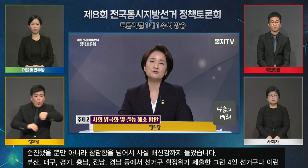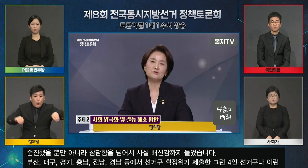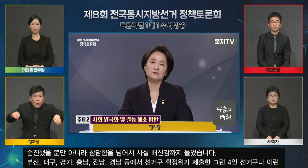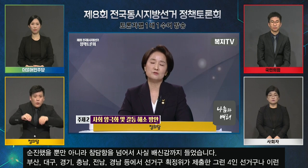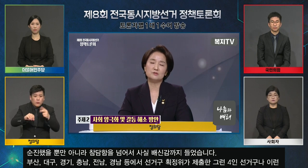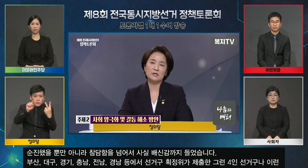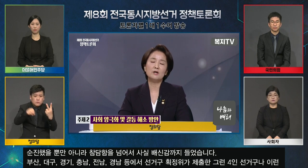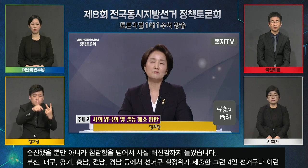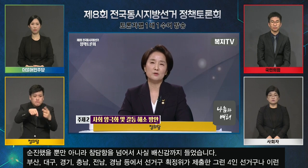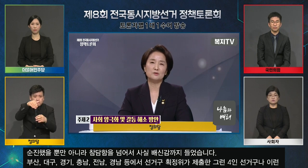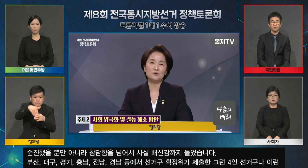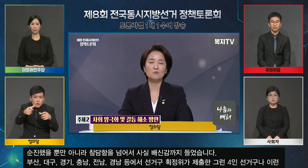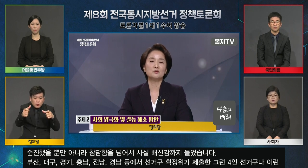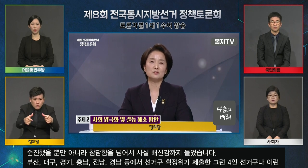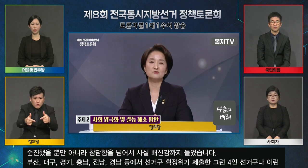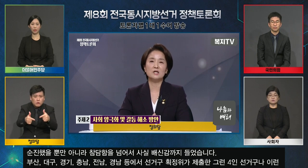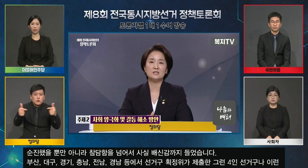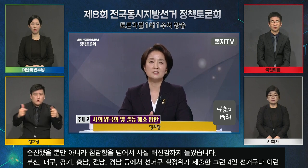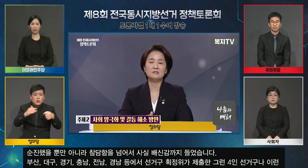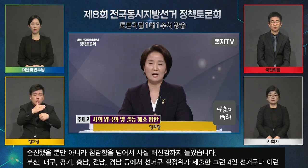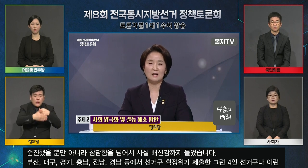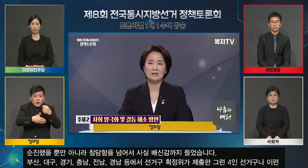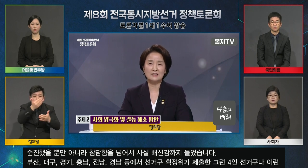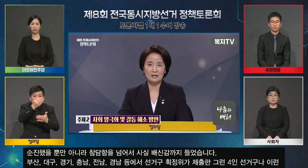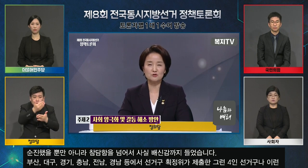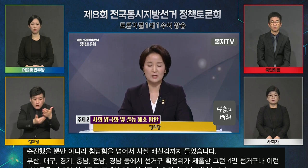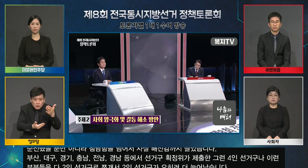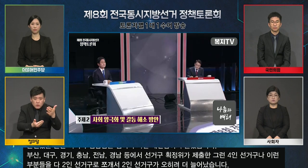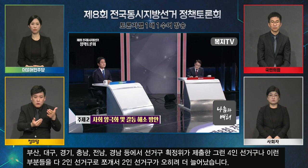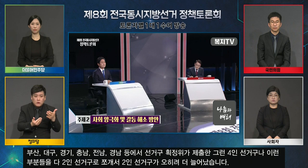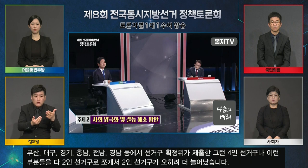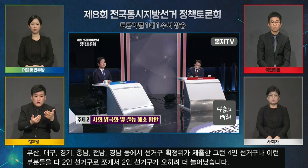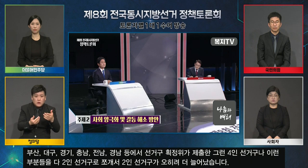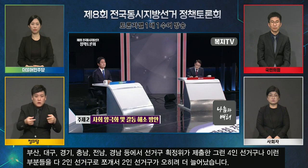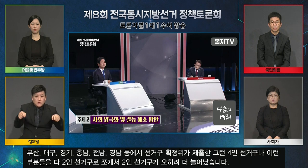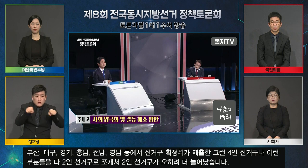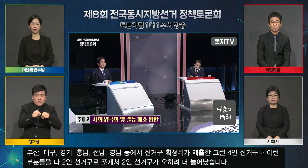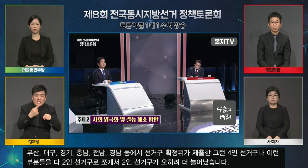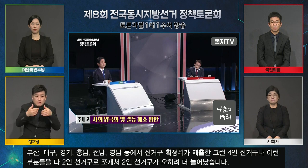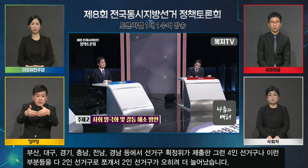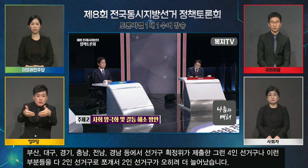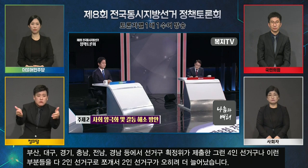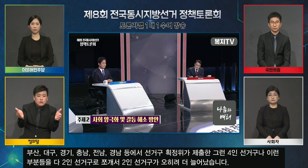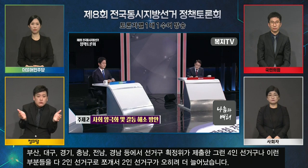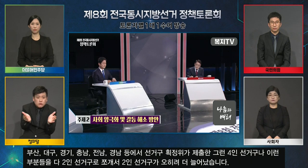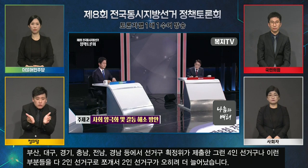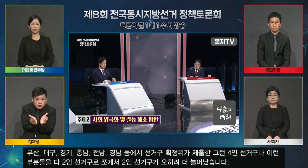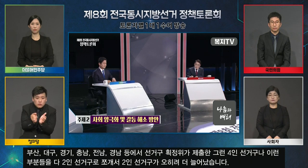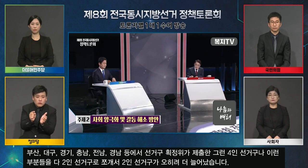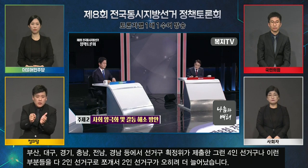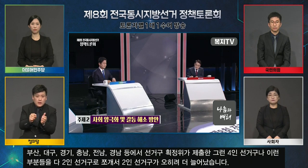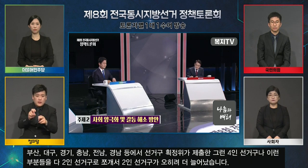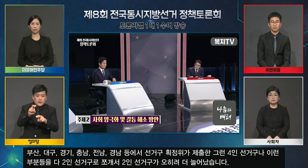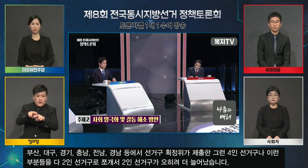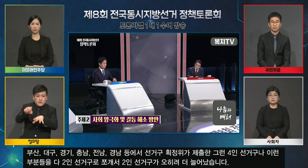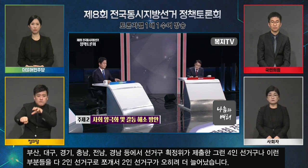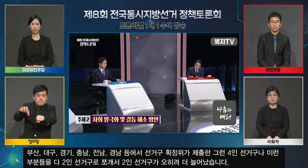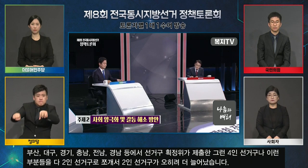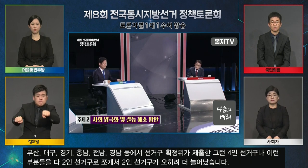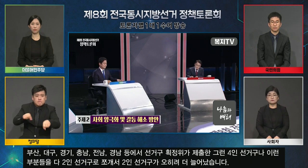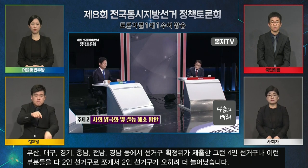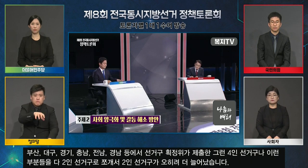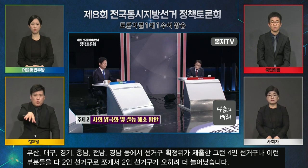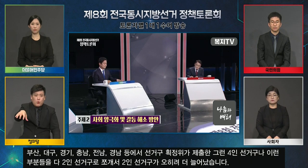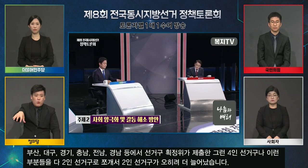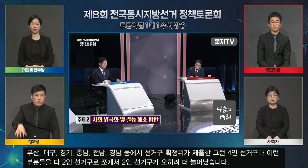대구를 제외하면 더불어민주당이 다 다수당인 그런 의회들입니다. 대선